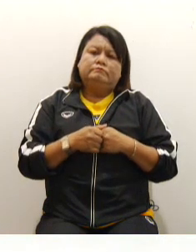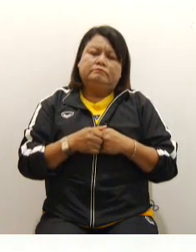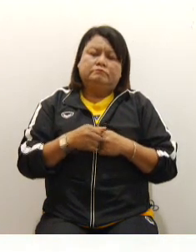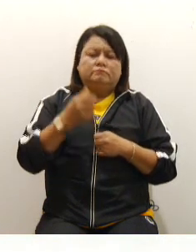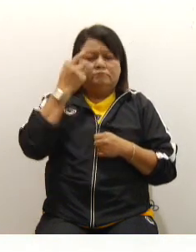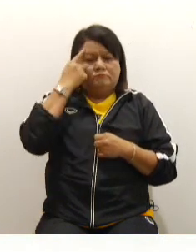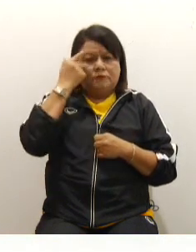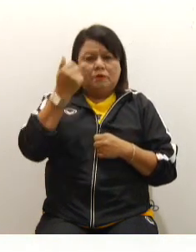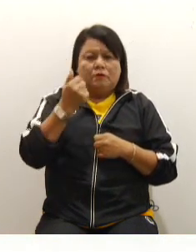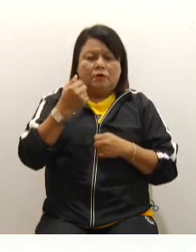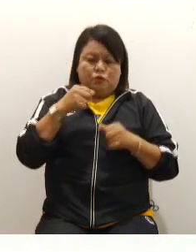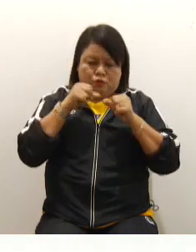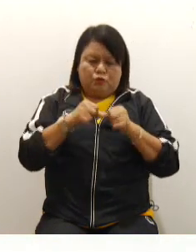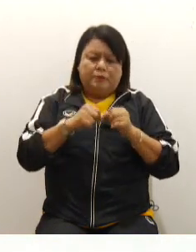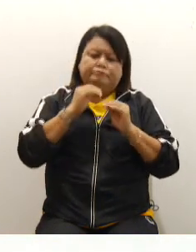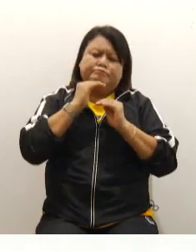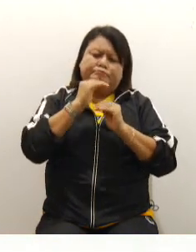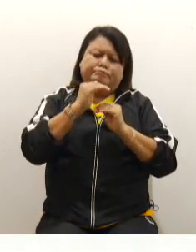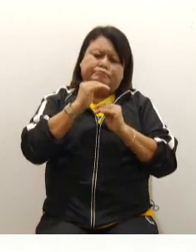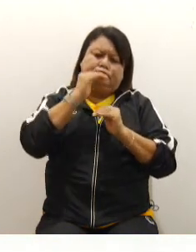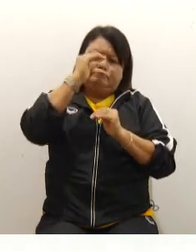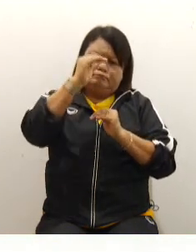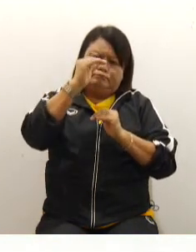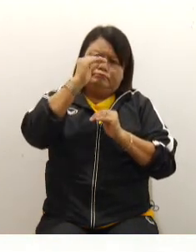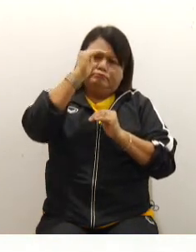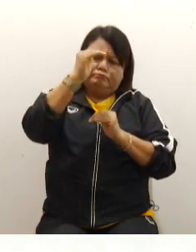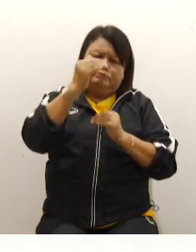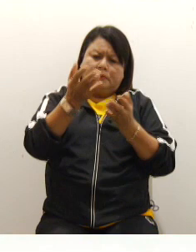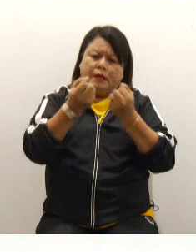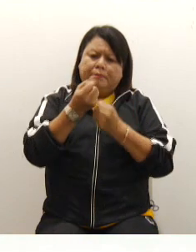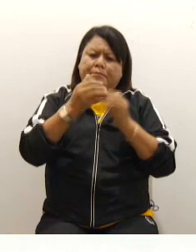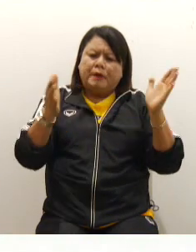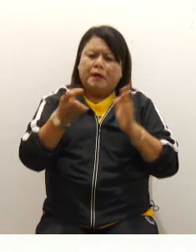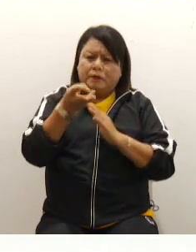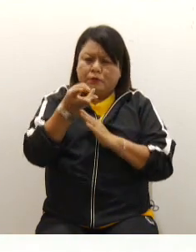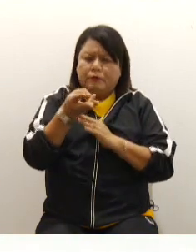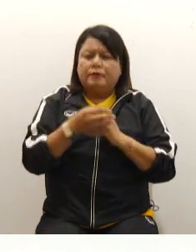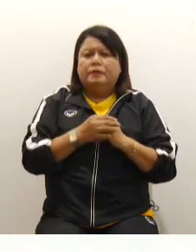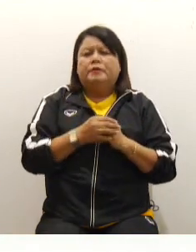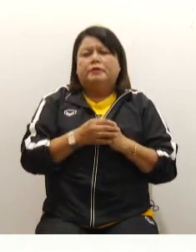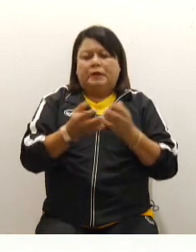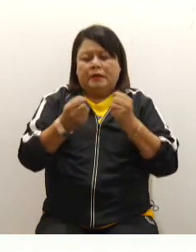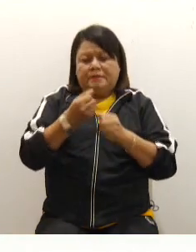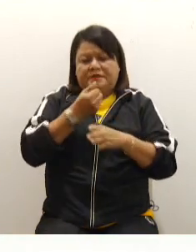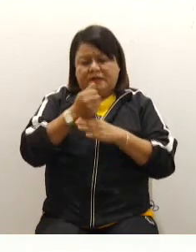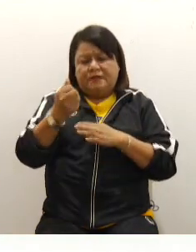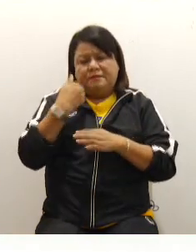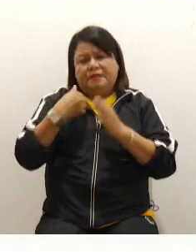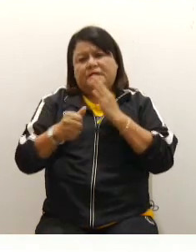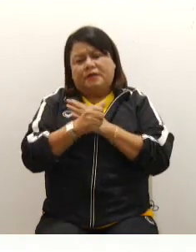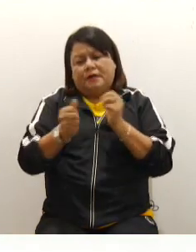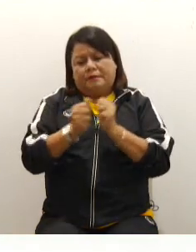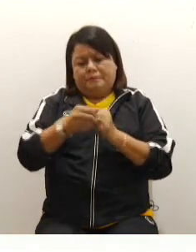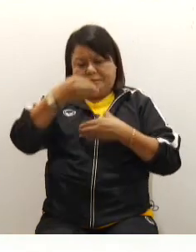ามันขึ้นกับปริมาณของสารที่เราจะได้รับเข้าไปเท่านั้นเราทำยังไงเราถึงจะไม่ได้รับสารที่เป็นอันตรายเข้าสู่ร่างกายเรา